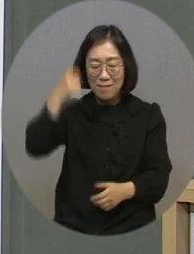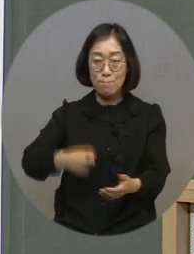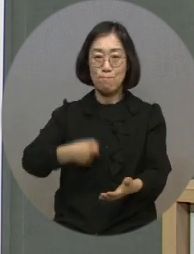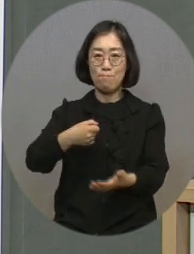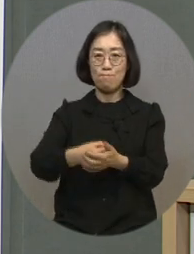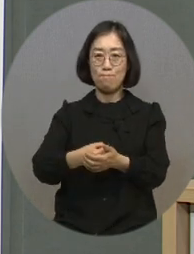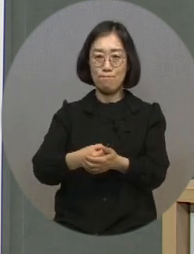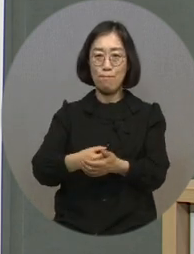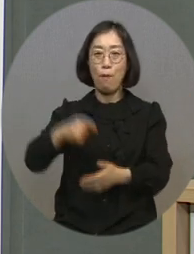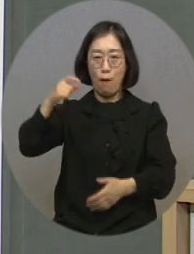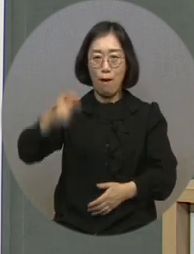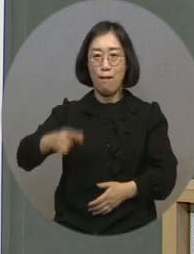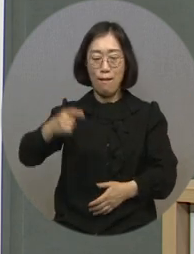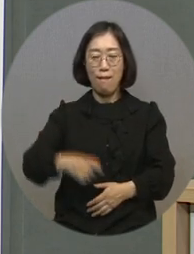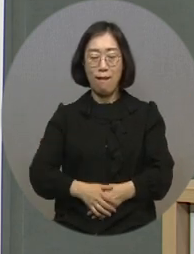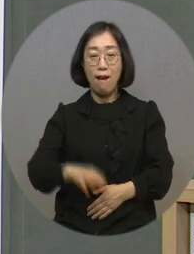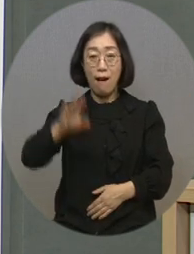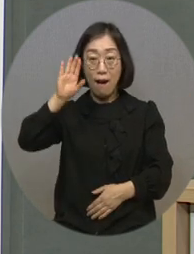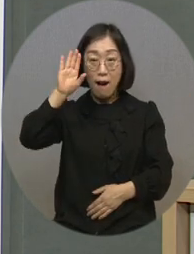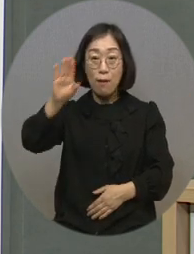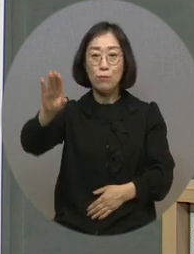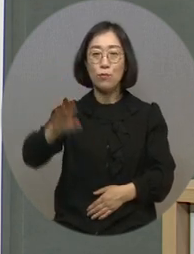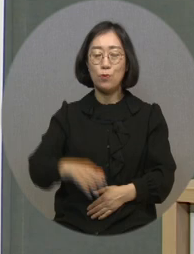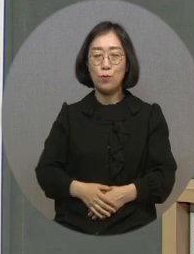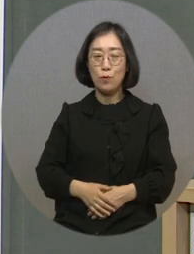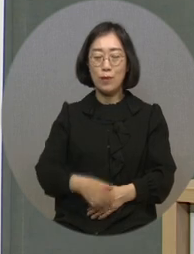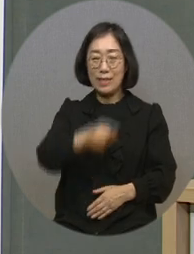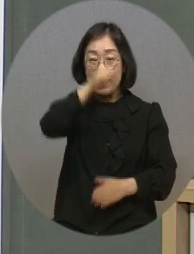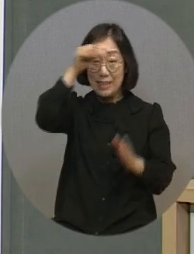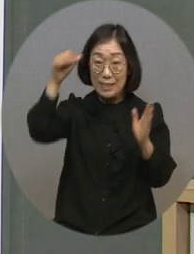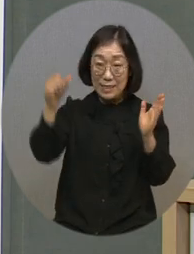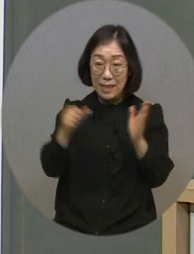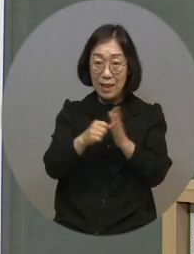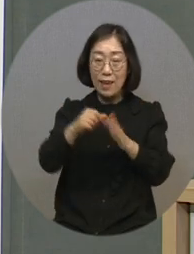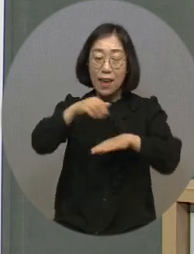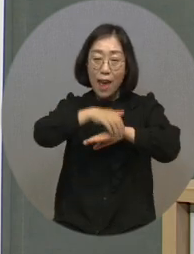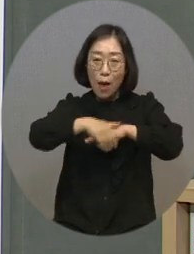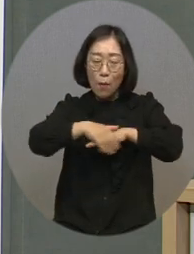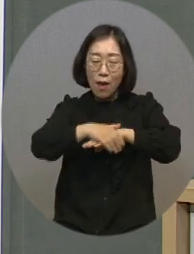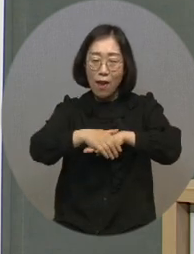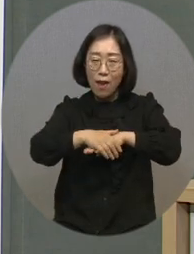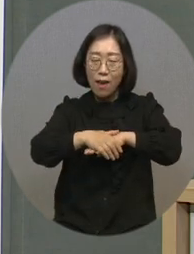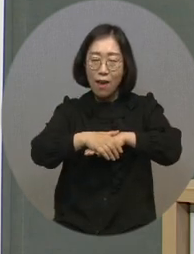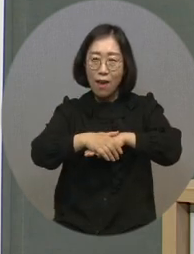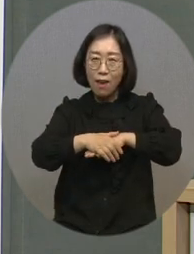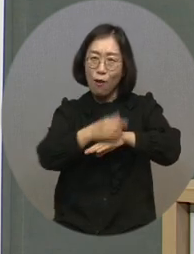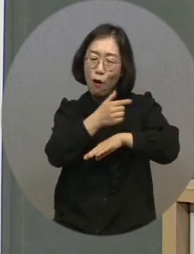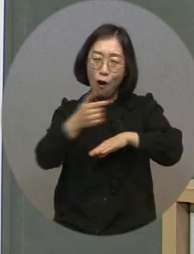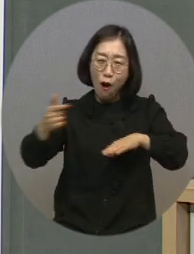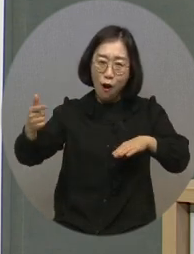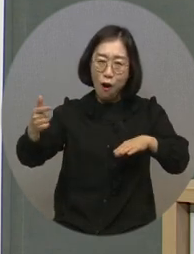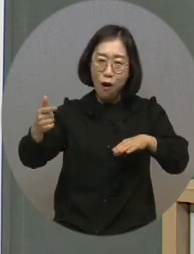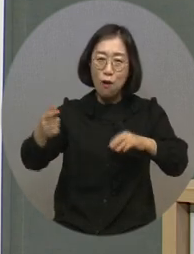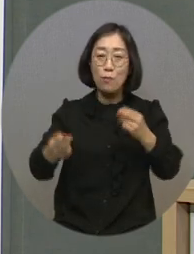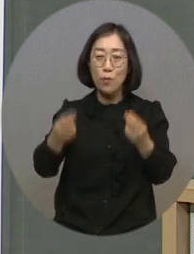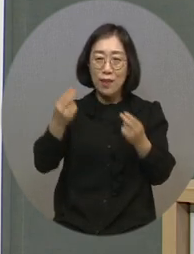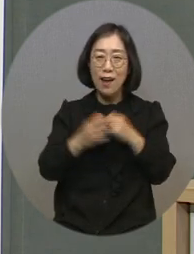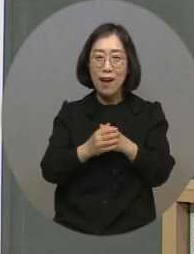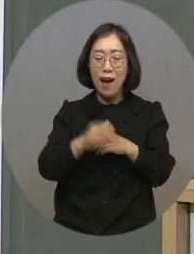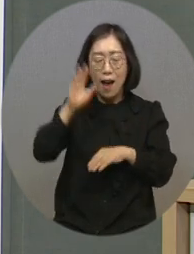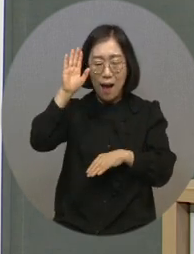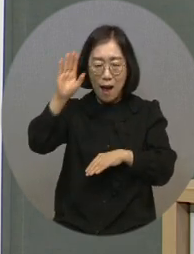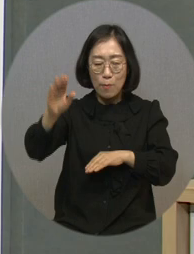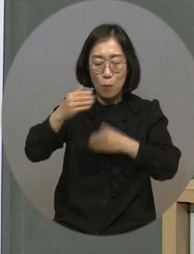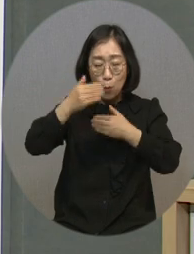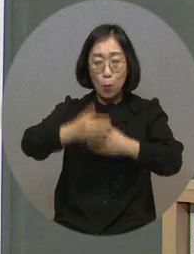해봅니다. 앞으로 인생 계획이라고 하면 좀 거창하지만은 예. 앞으로 어떤